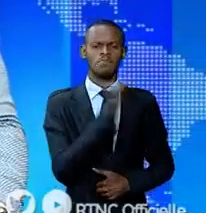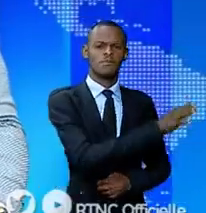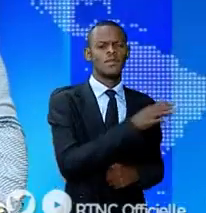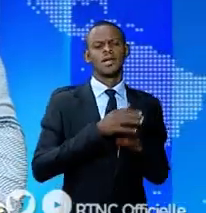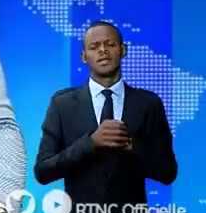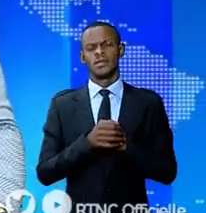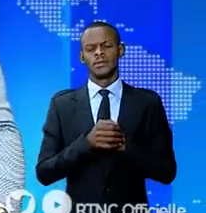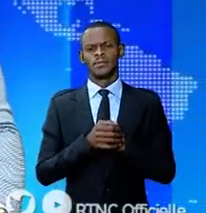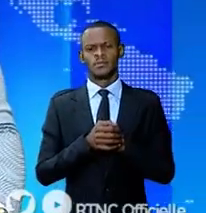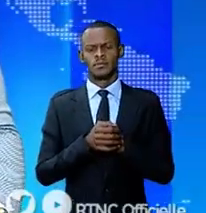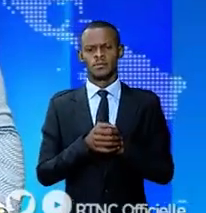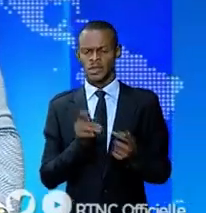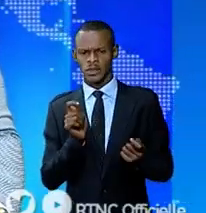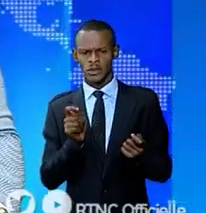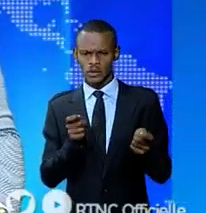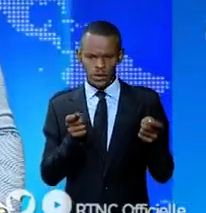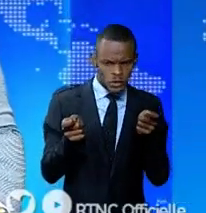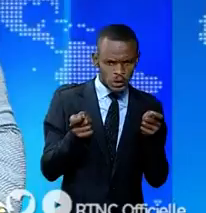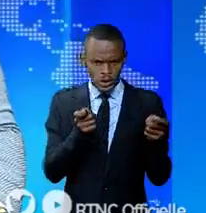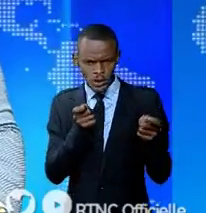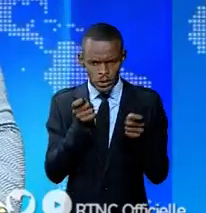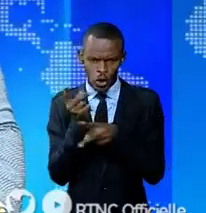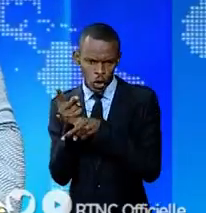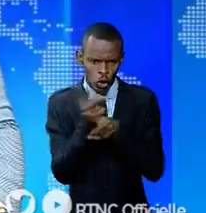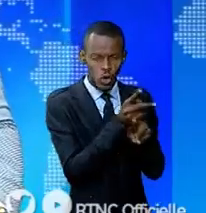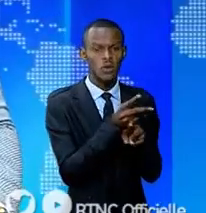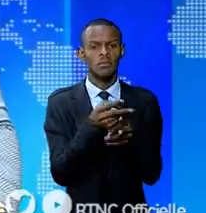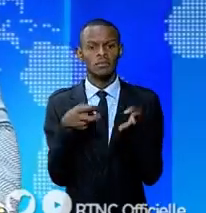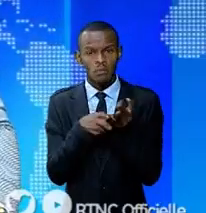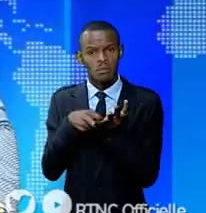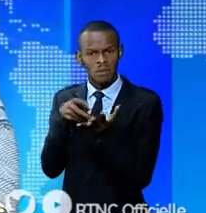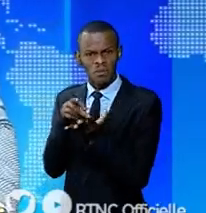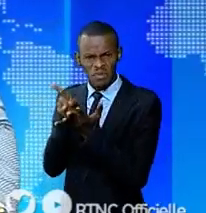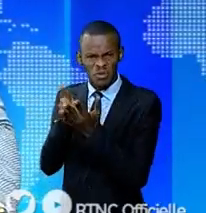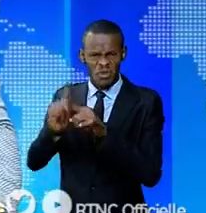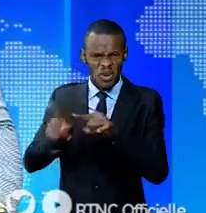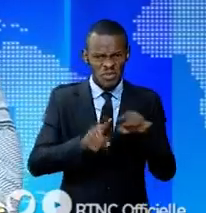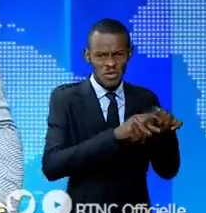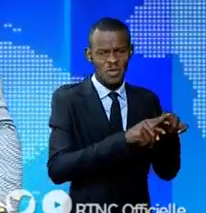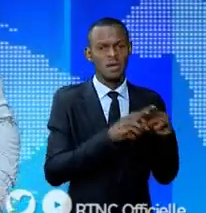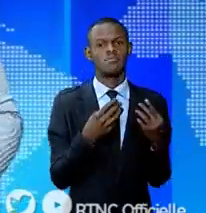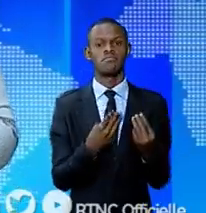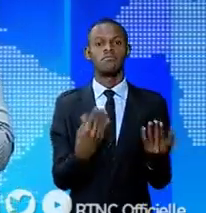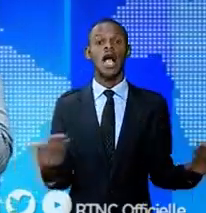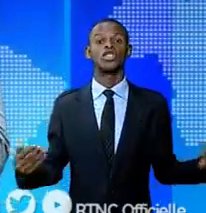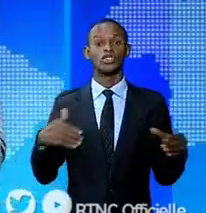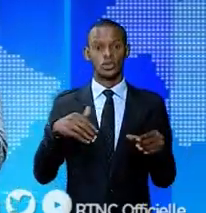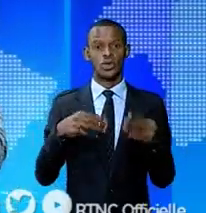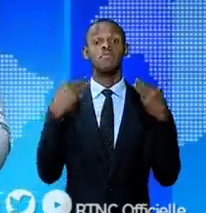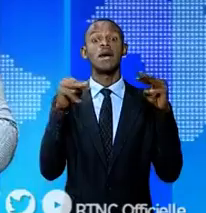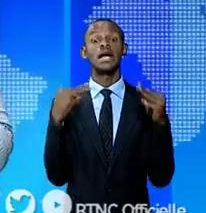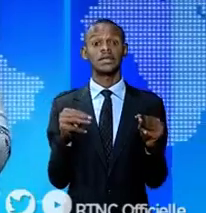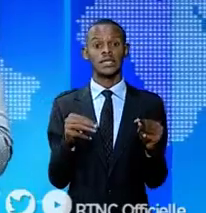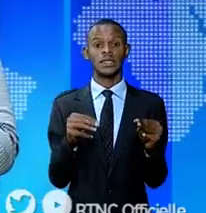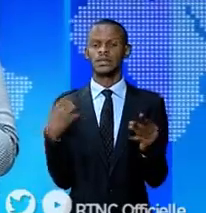Réguler et veiller sur le contrôle des prix sur le marché, c'est l'une des missions confiées au ministère de l'Économie. C'est dans ce cadre que la ministre de l'Économie a pris une